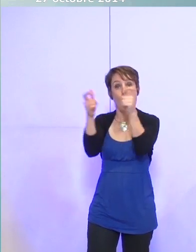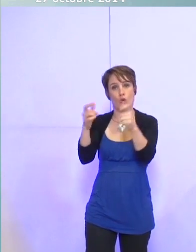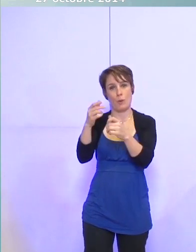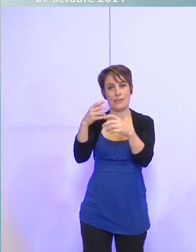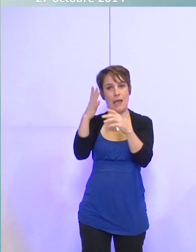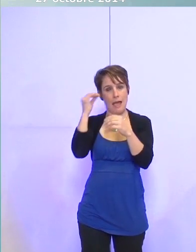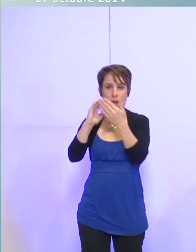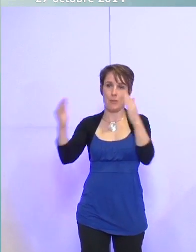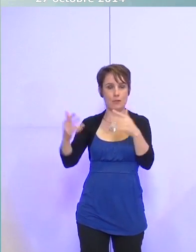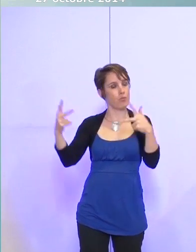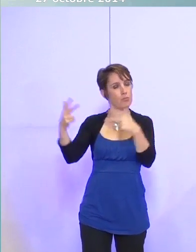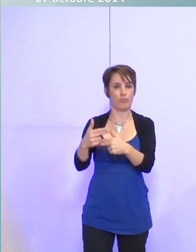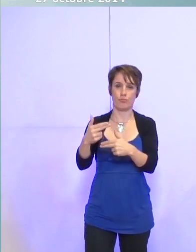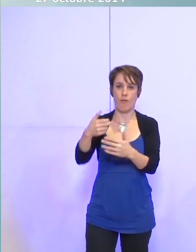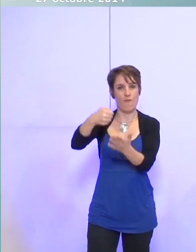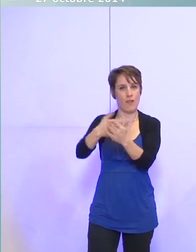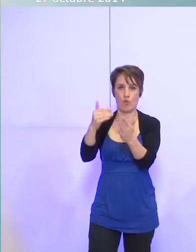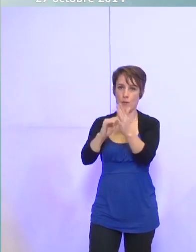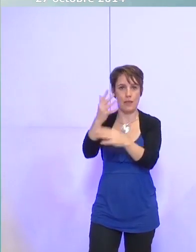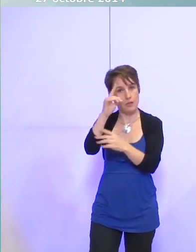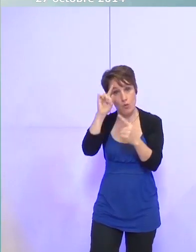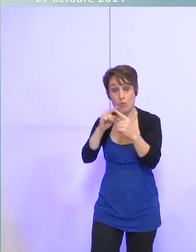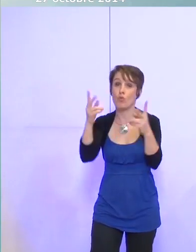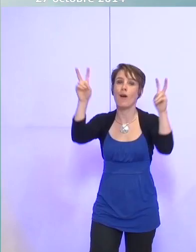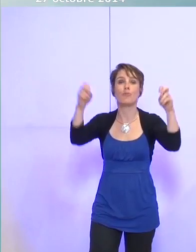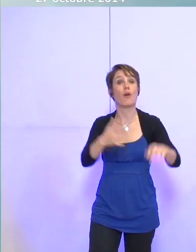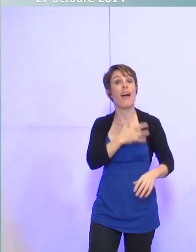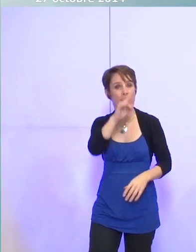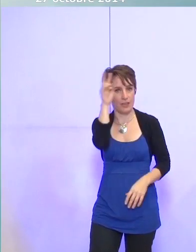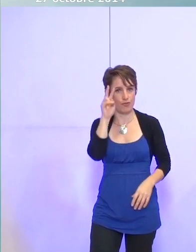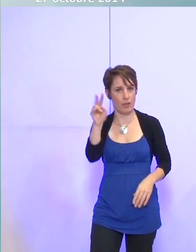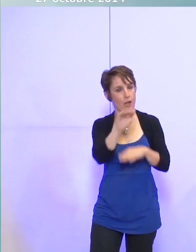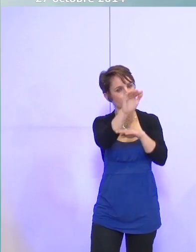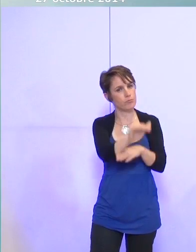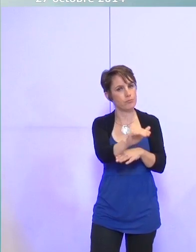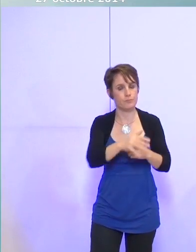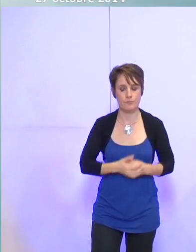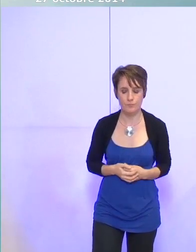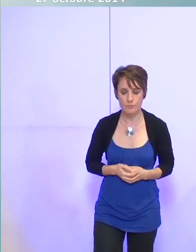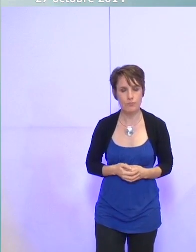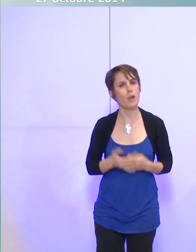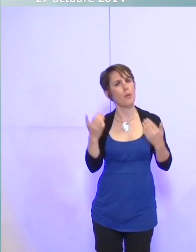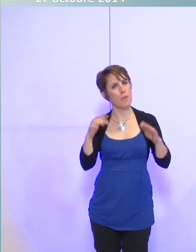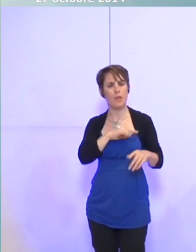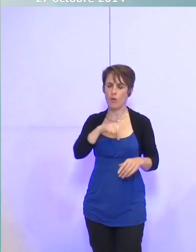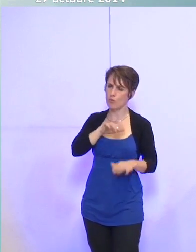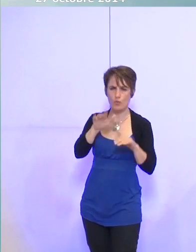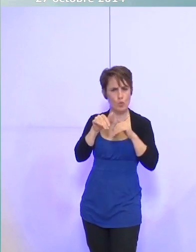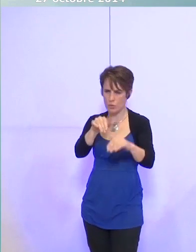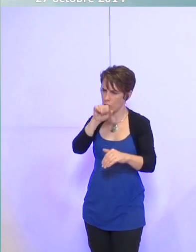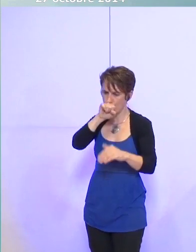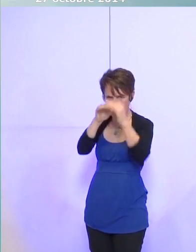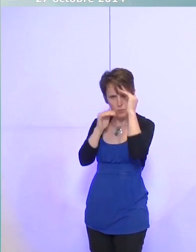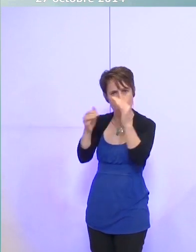2015, et ceci pour motif d'intérêt général. Cependant, nous renouvelons notre attachement à ce bel outil récemment remis à